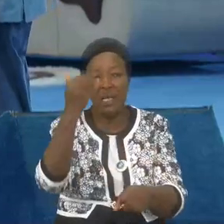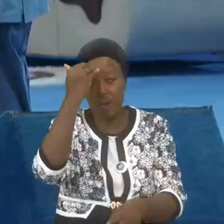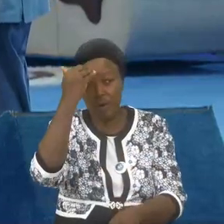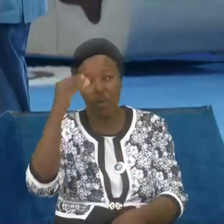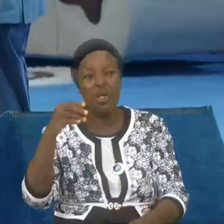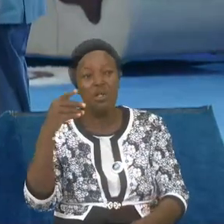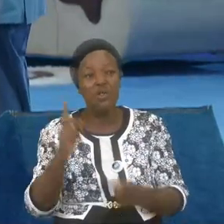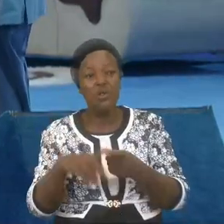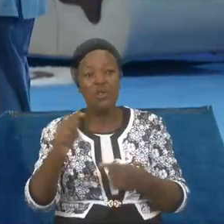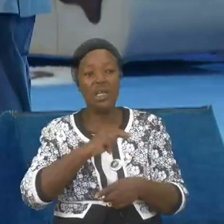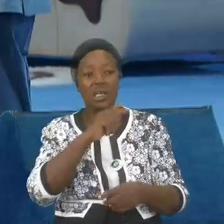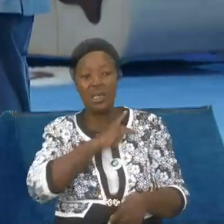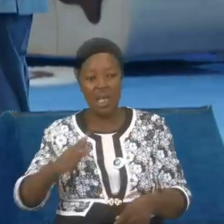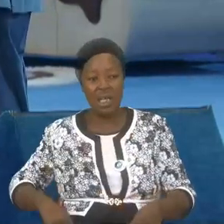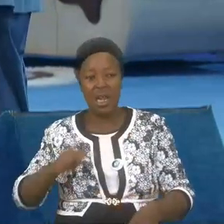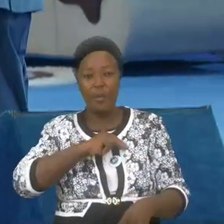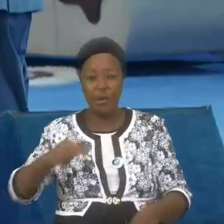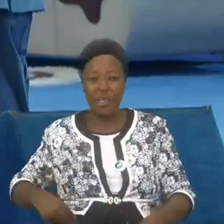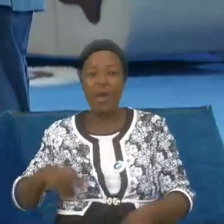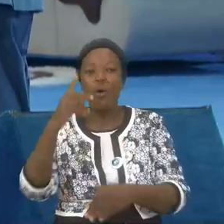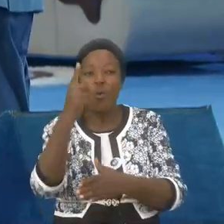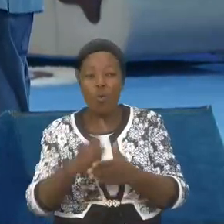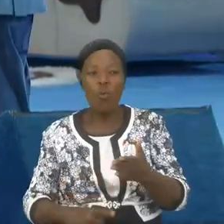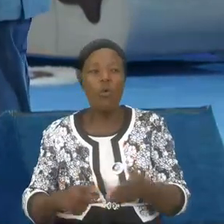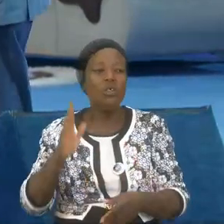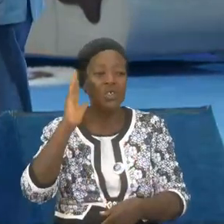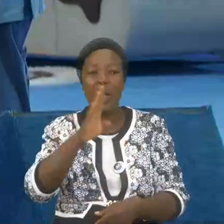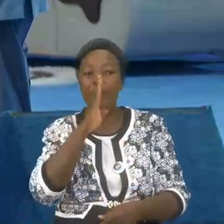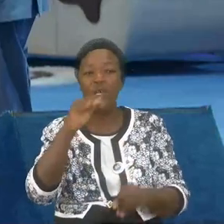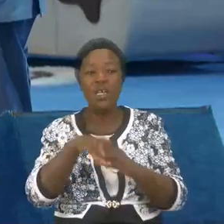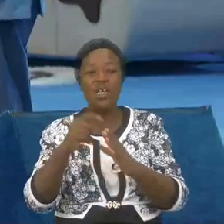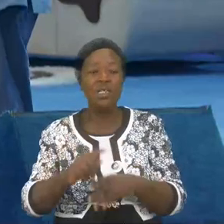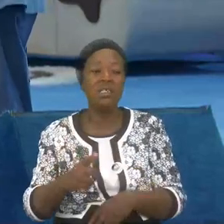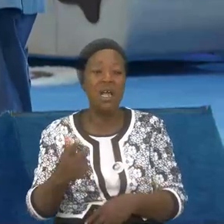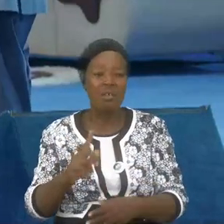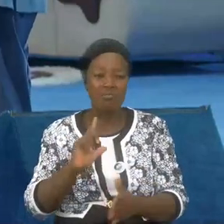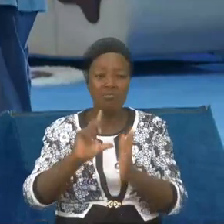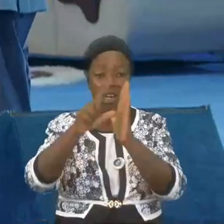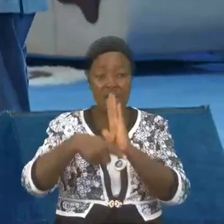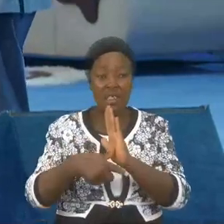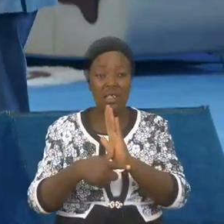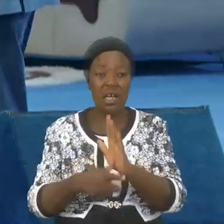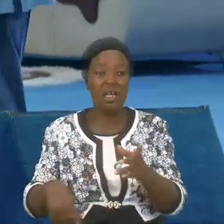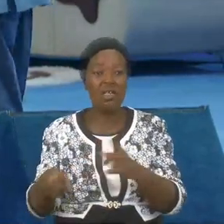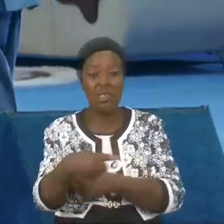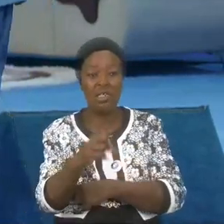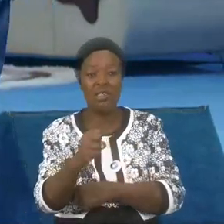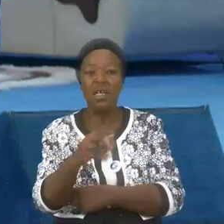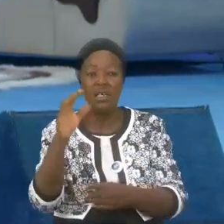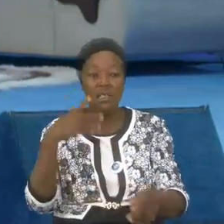connaître au roi Nebuchadnezzar ce qui arrivera dans la suite des temps.